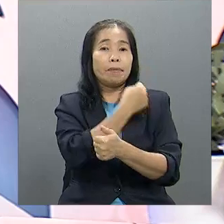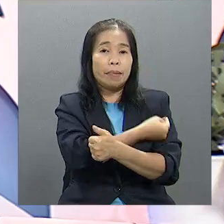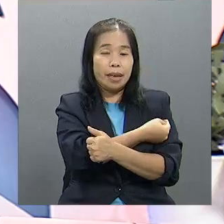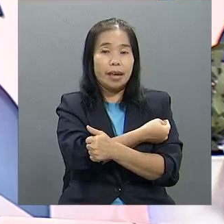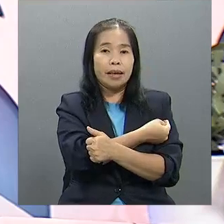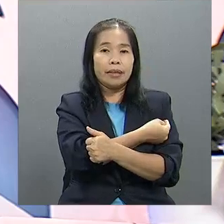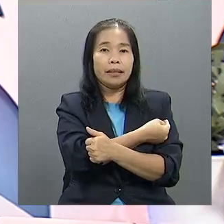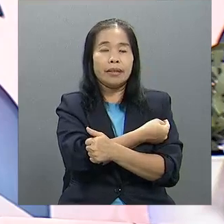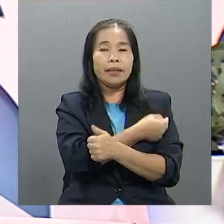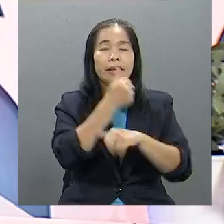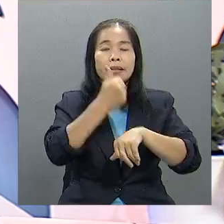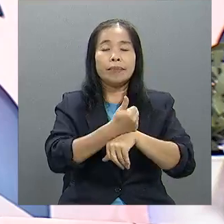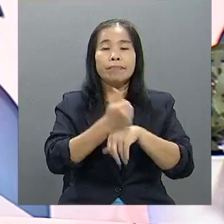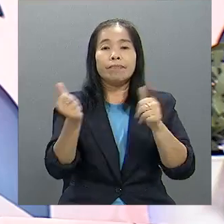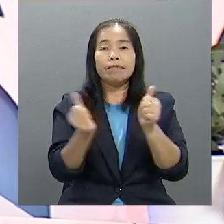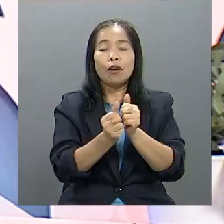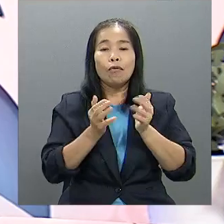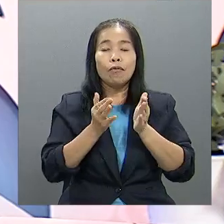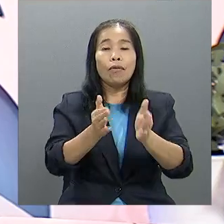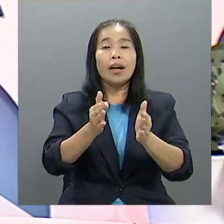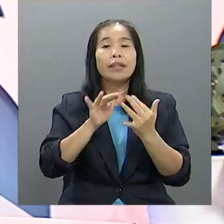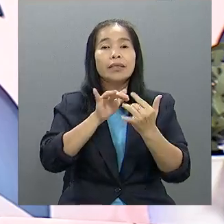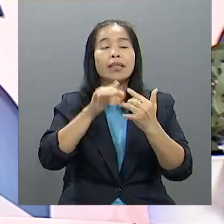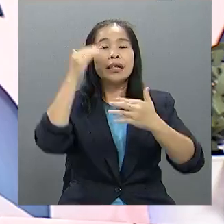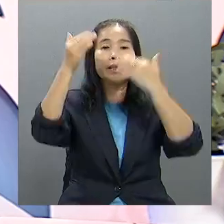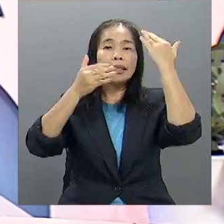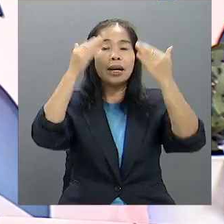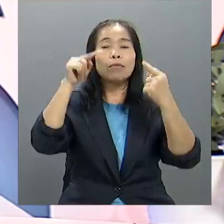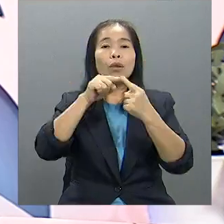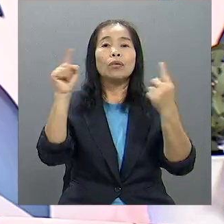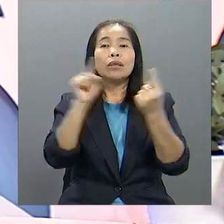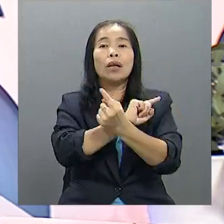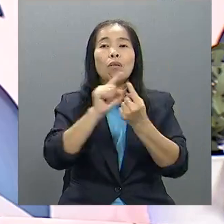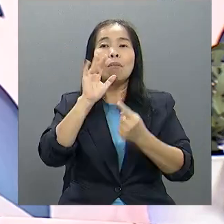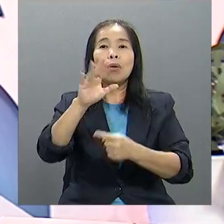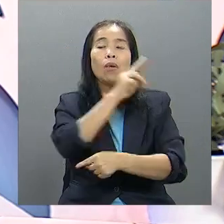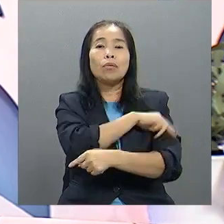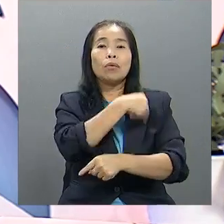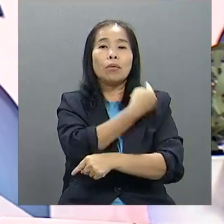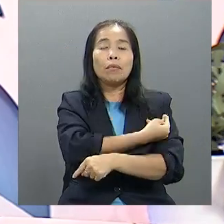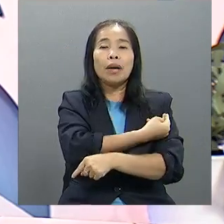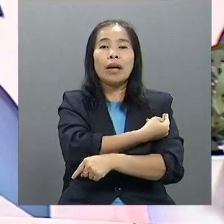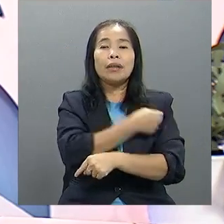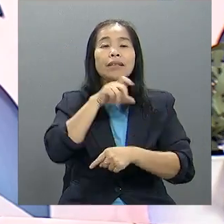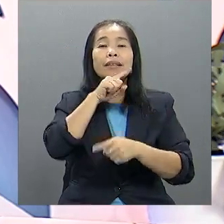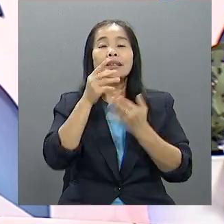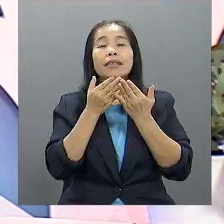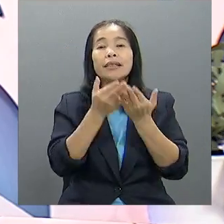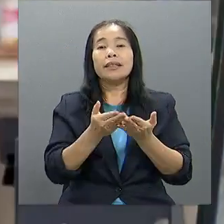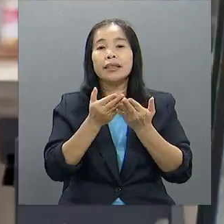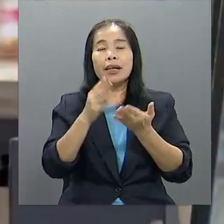ฝ่ายสื่อสารองค์กรและกิจกรรมเพื่อสังคมคณะแพทยศาสตร์ศิริราชพยาบาลมหาวิทยาลัยมหิดลไปฟังกันเล